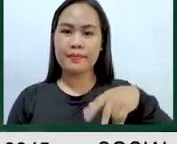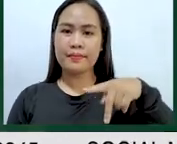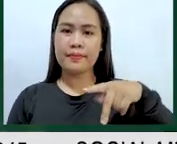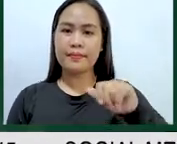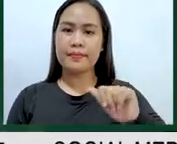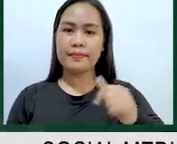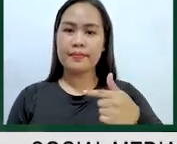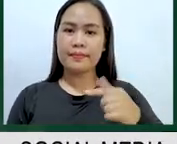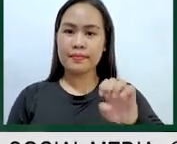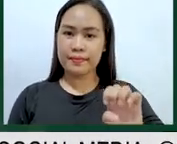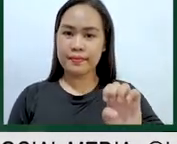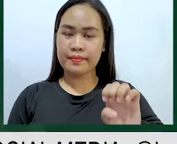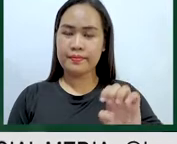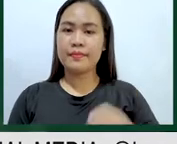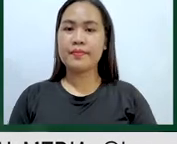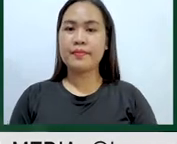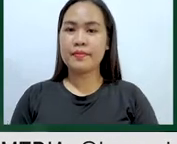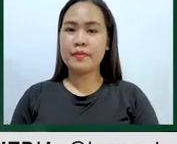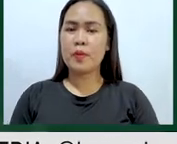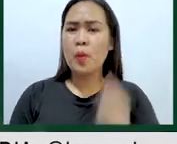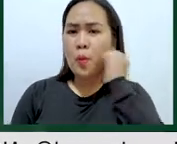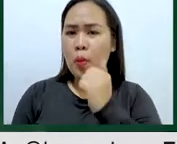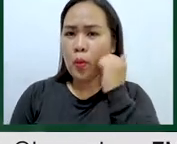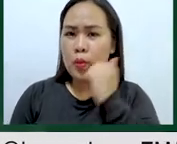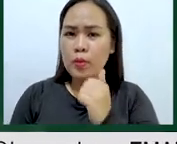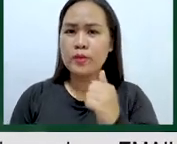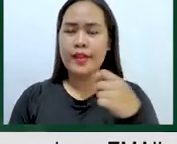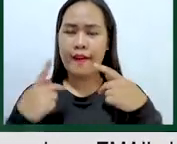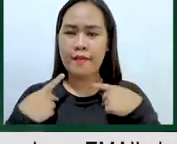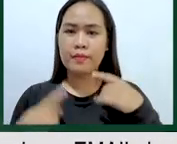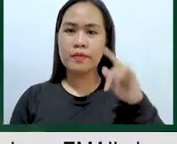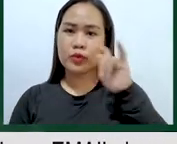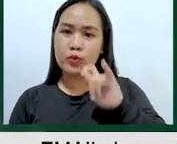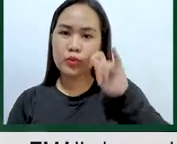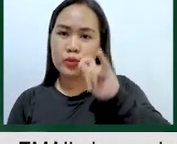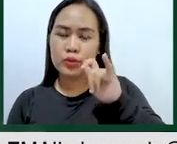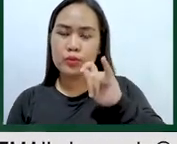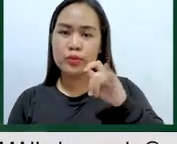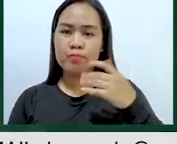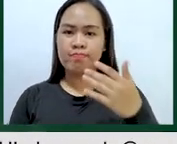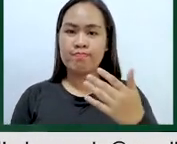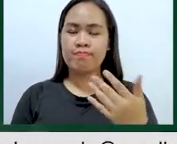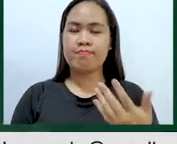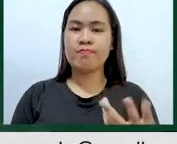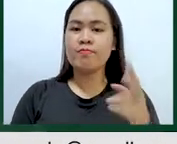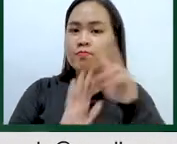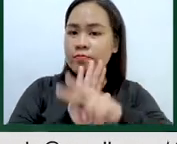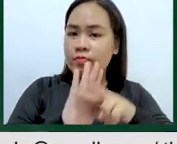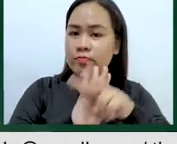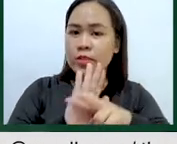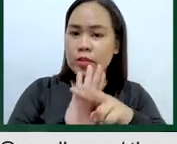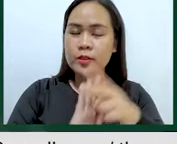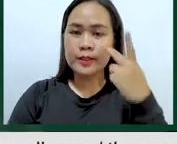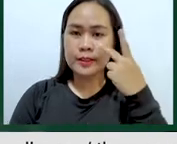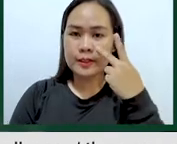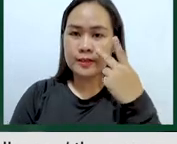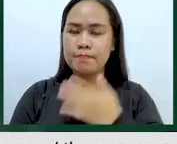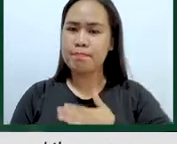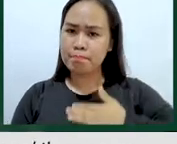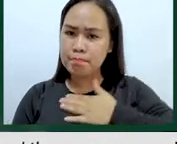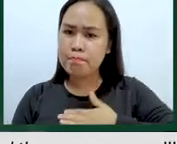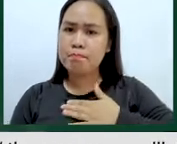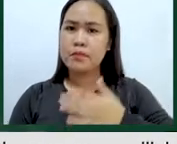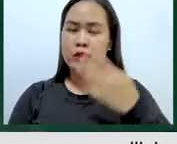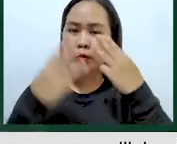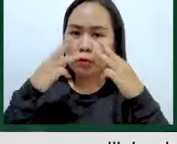It's also aired in our official YouTube channel, no? So please do watch